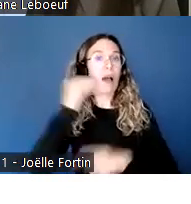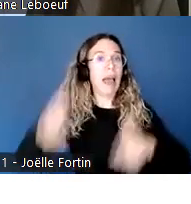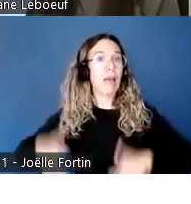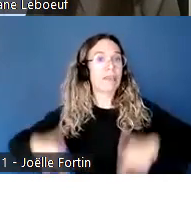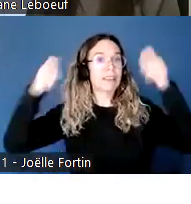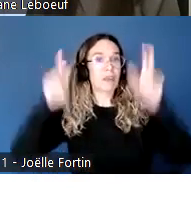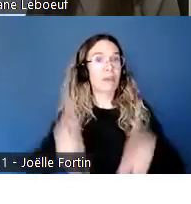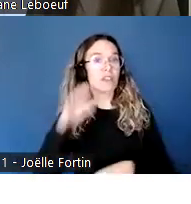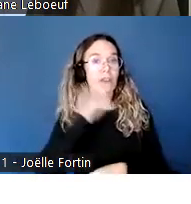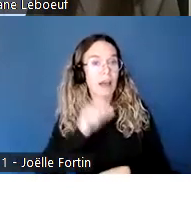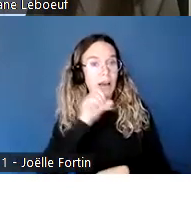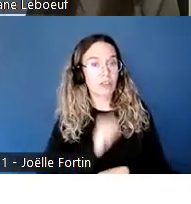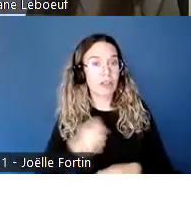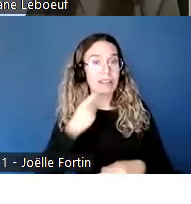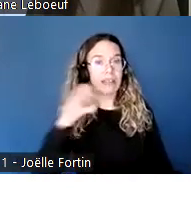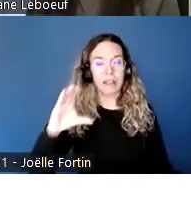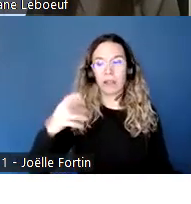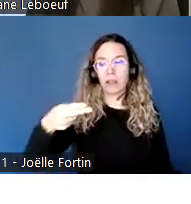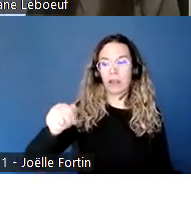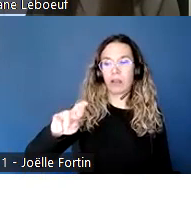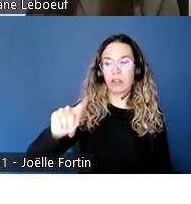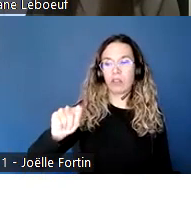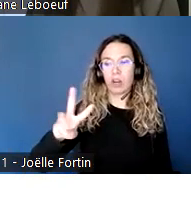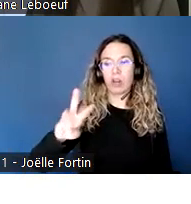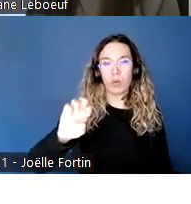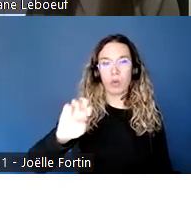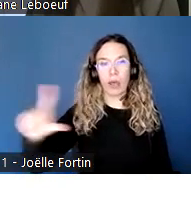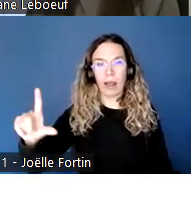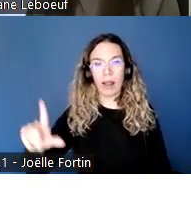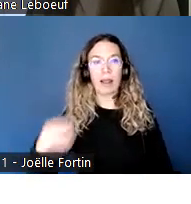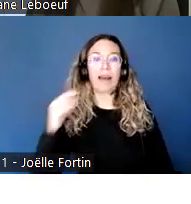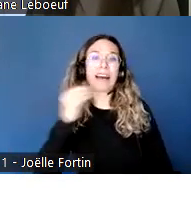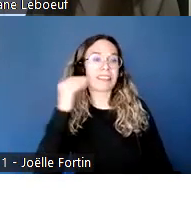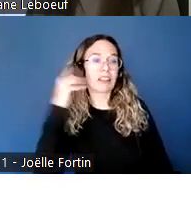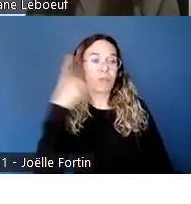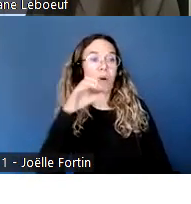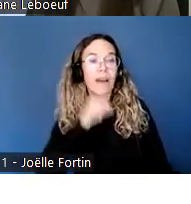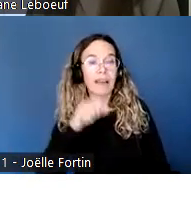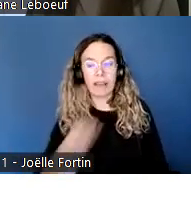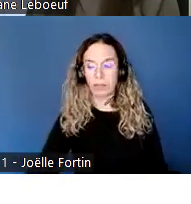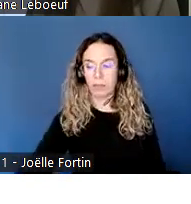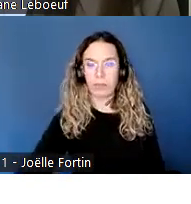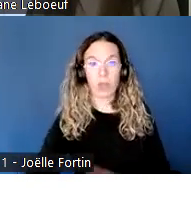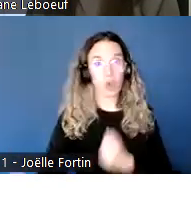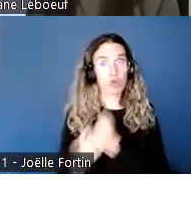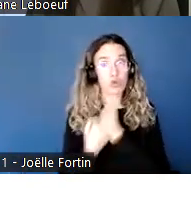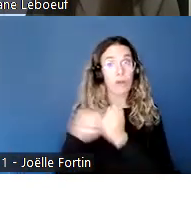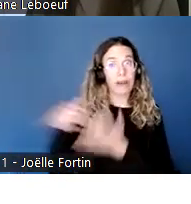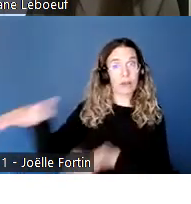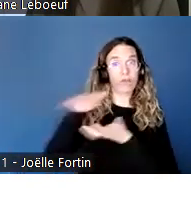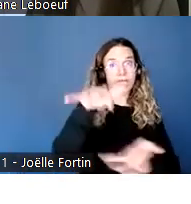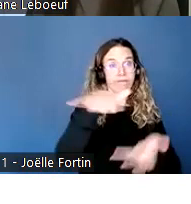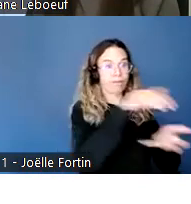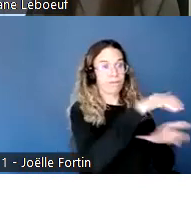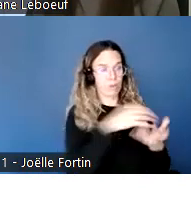personnes âgées. J'ai nommé Chartwell et Résidences pour aînés. Nous avons obtenu plusieurs subventions de recherche dans le cadre de ces projets. Je vous le montrerai